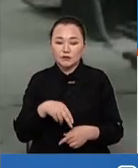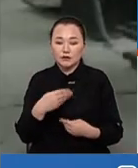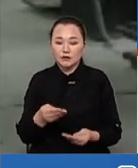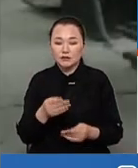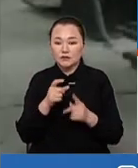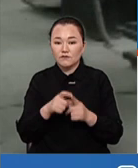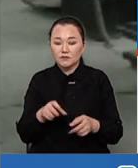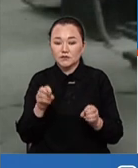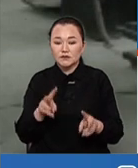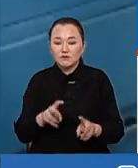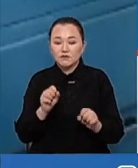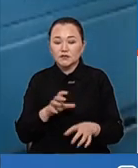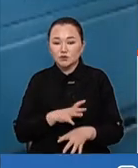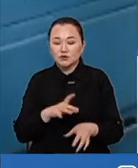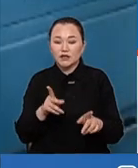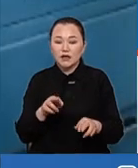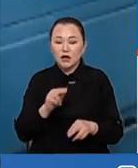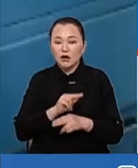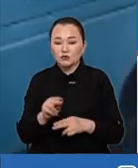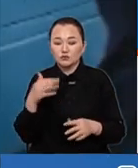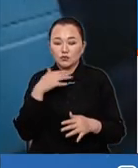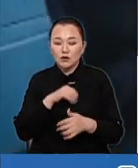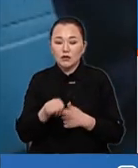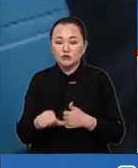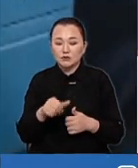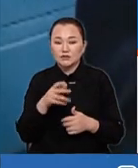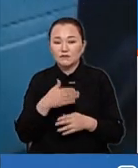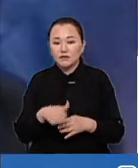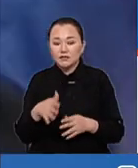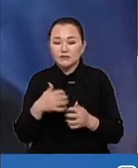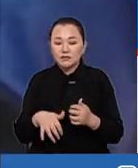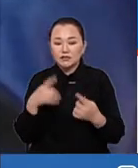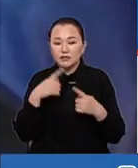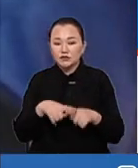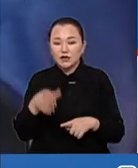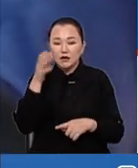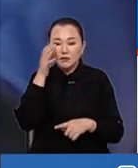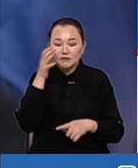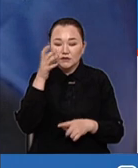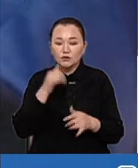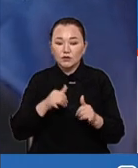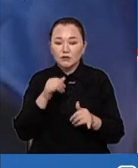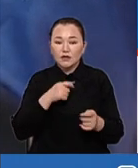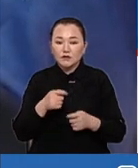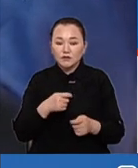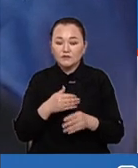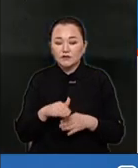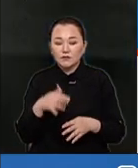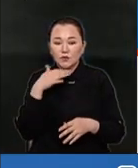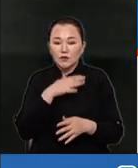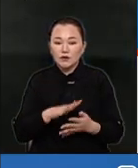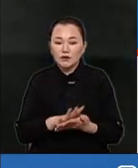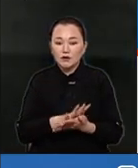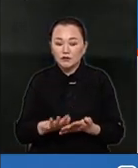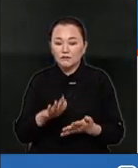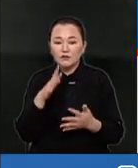словам специалистов, возможностей для обучения много, особенно в сфере среднего технического образования, куда правительство выделяет много грантов.